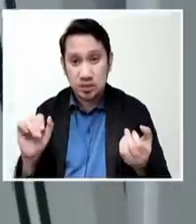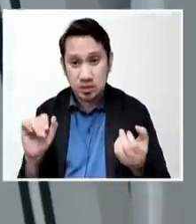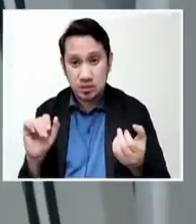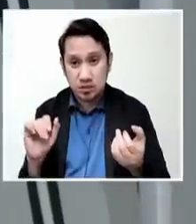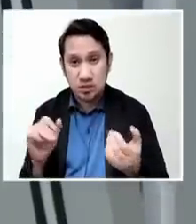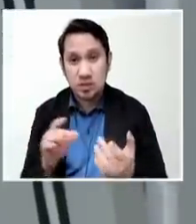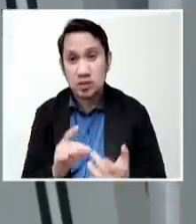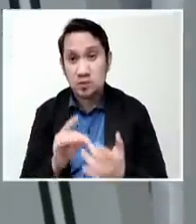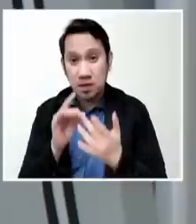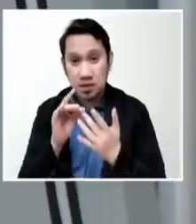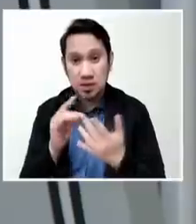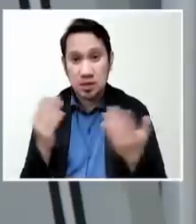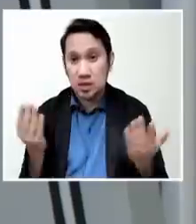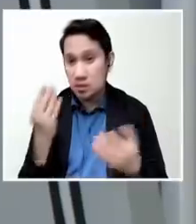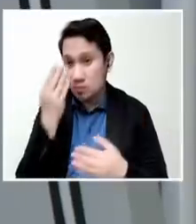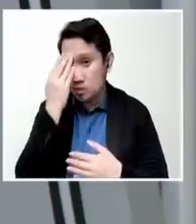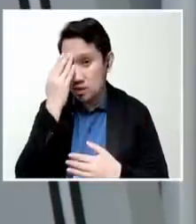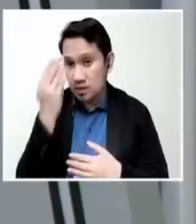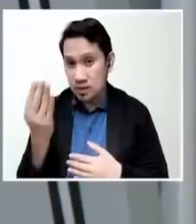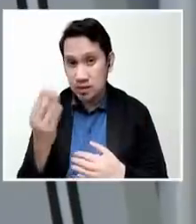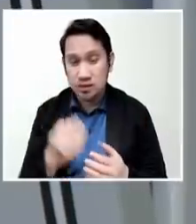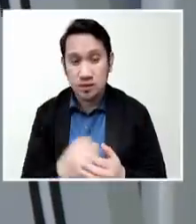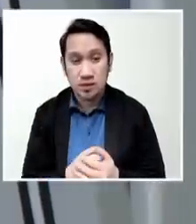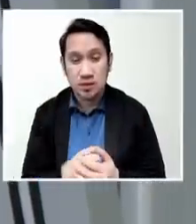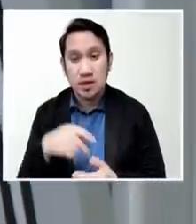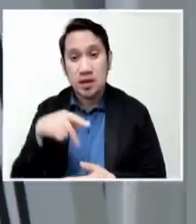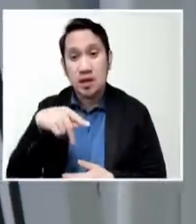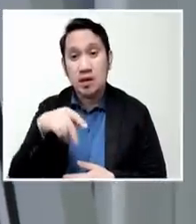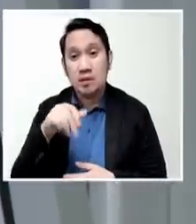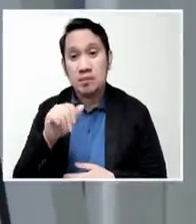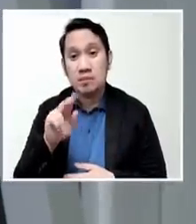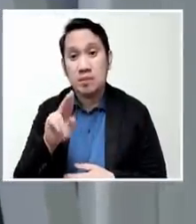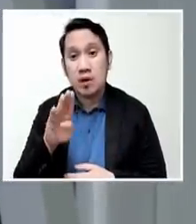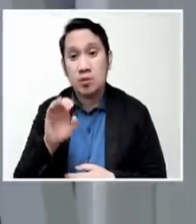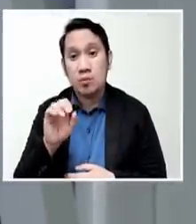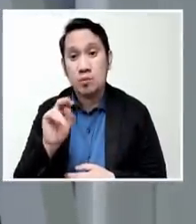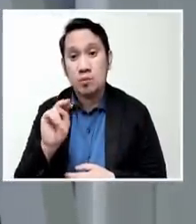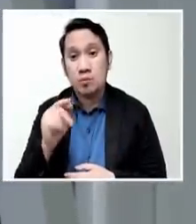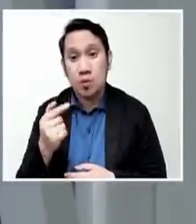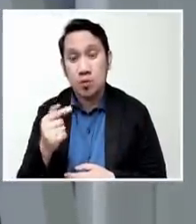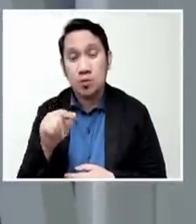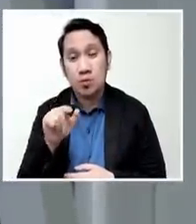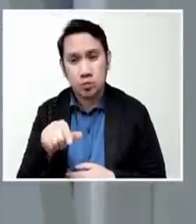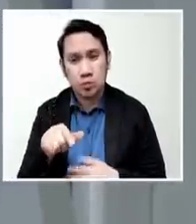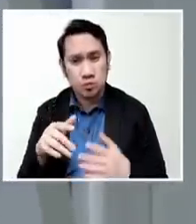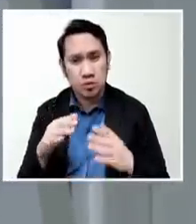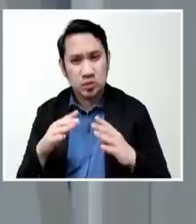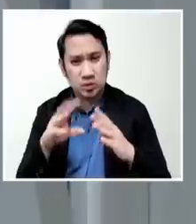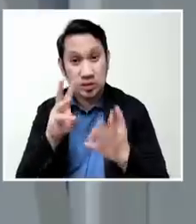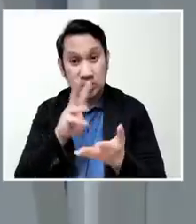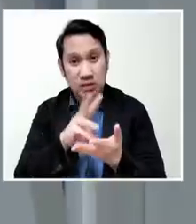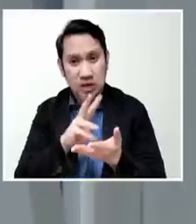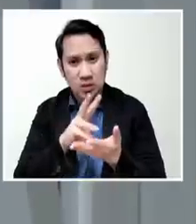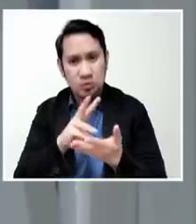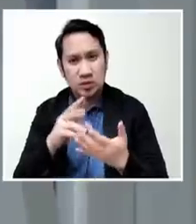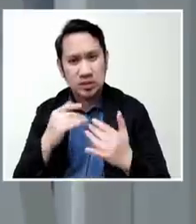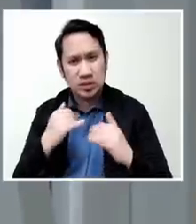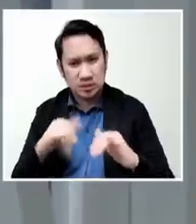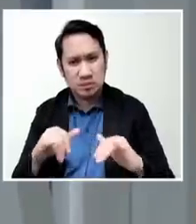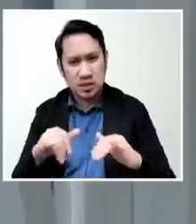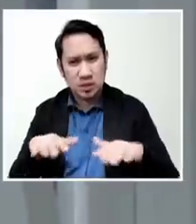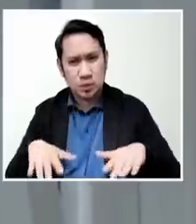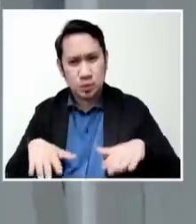po naman ng Bulacan. Sa paumbong, lumubog pa rin sa baha ang malaking bahagi ng bayan. Inaasahan po ng mga otoridad